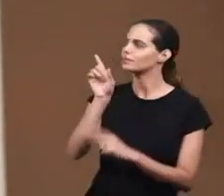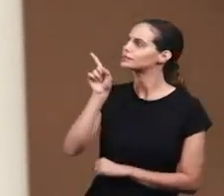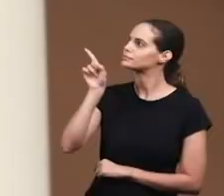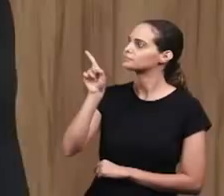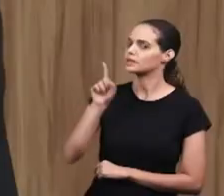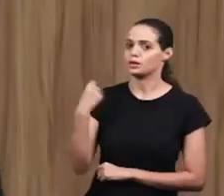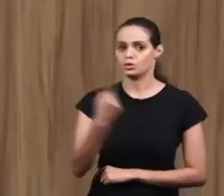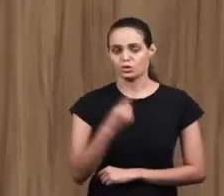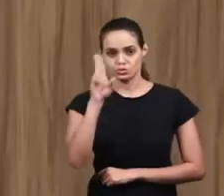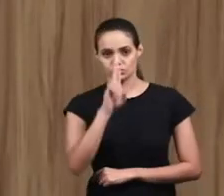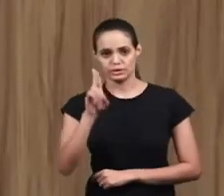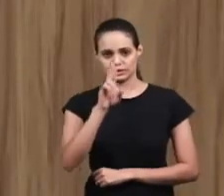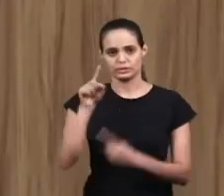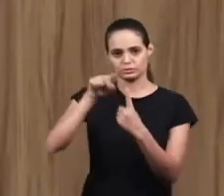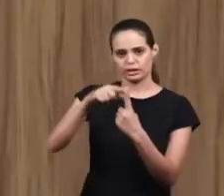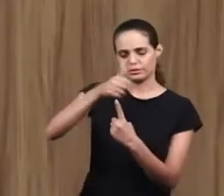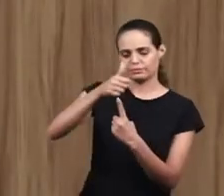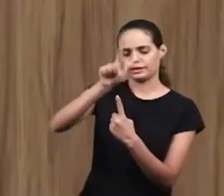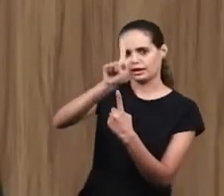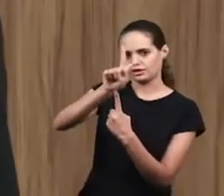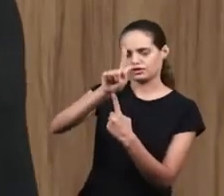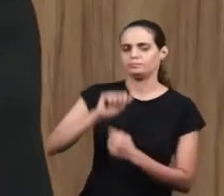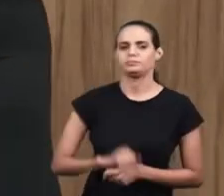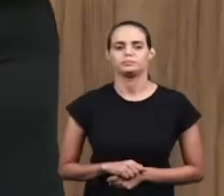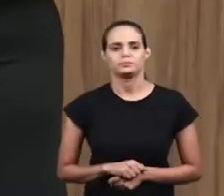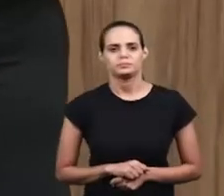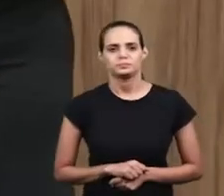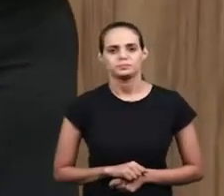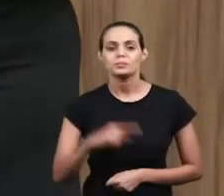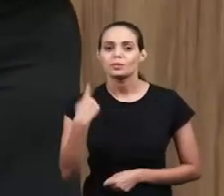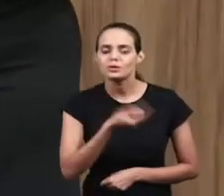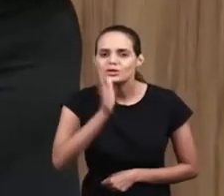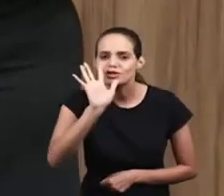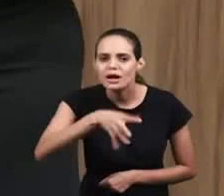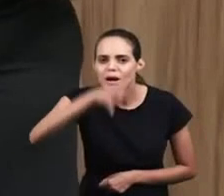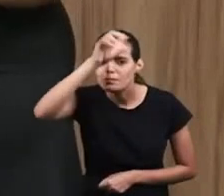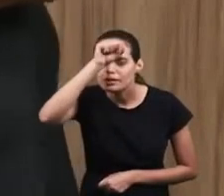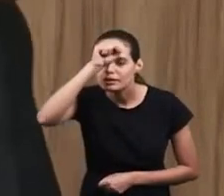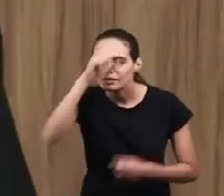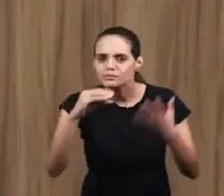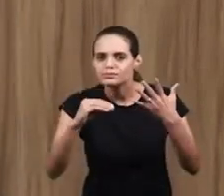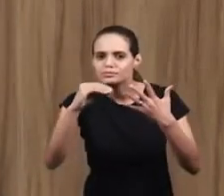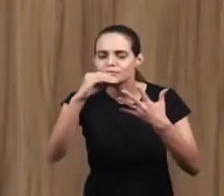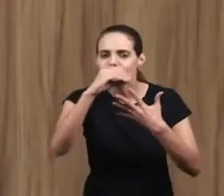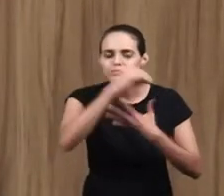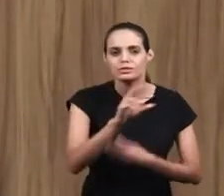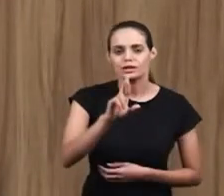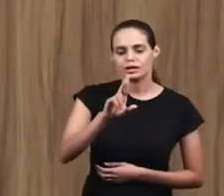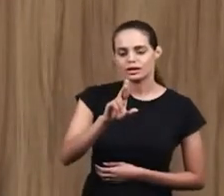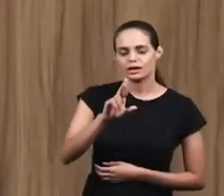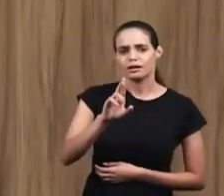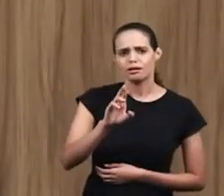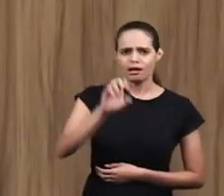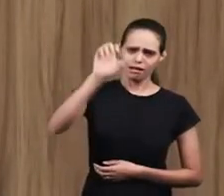könnt auch bemerken, dass hier auf der Rückseite ein Buchstabe ist, der